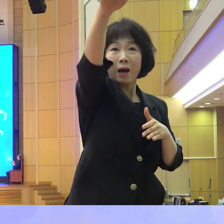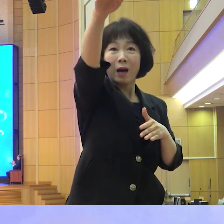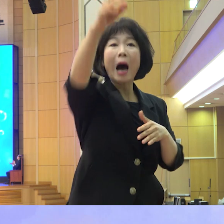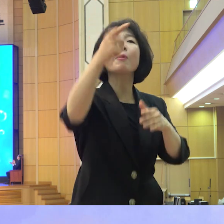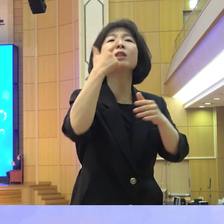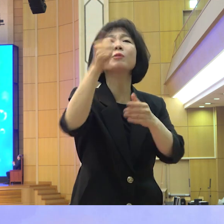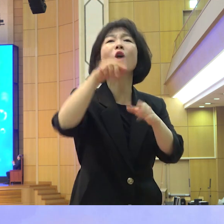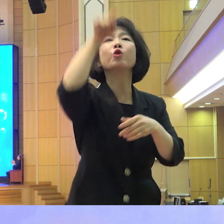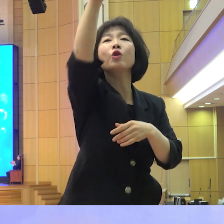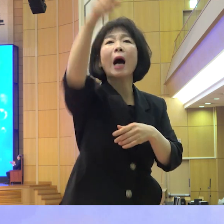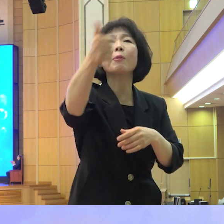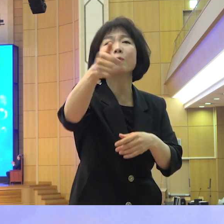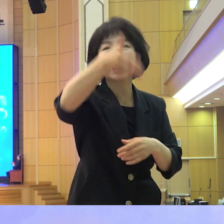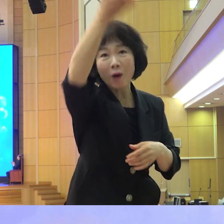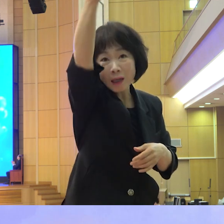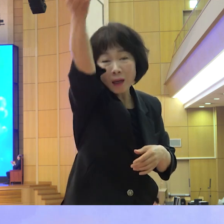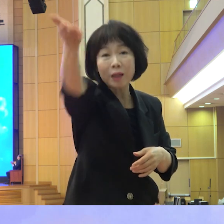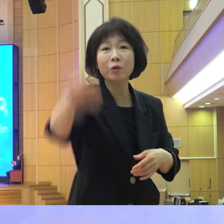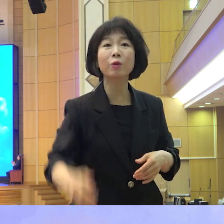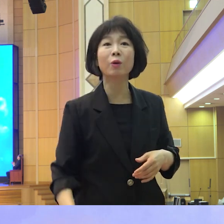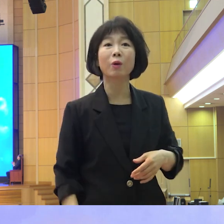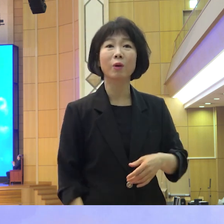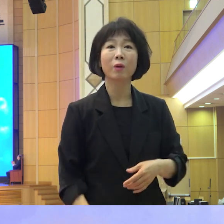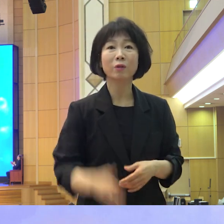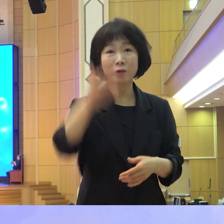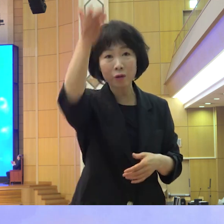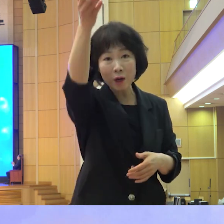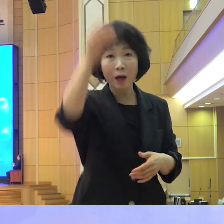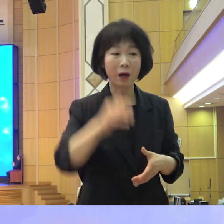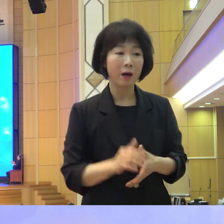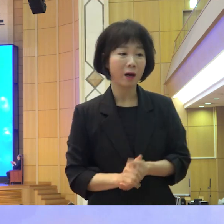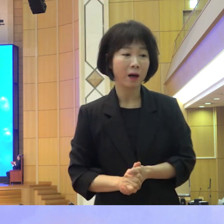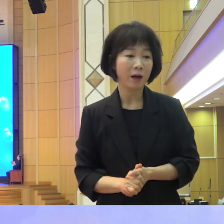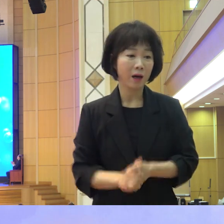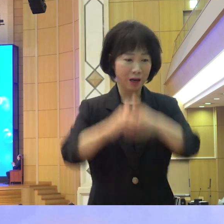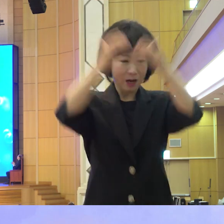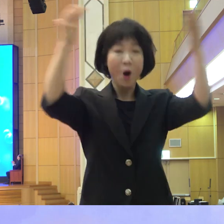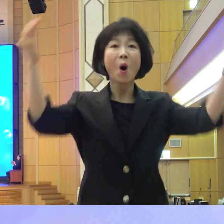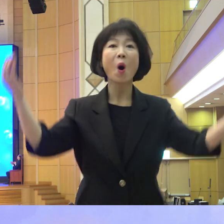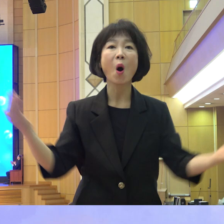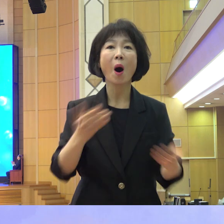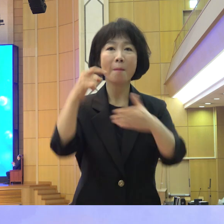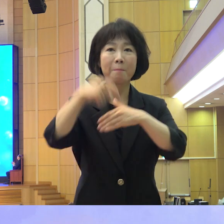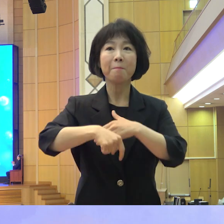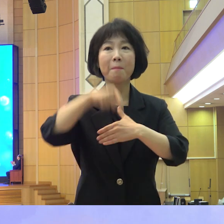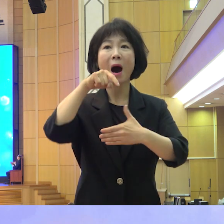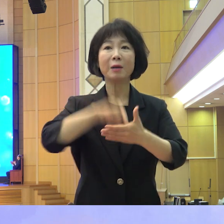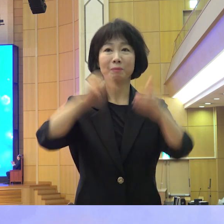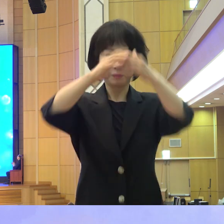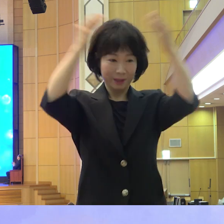높여 기쁨 가득 예배해요. 온 마음